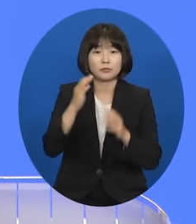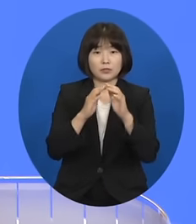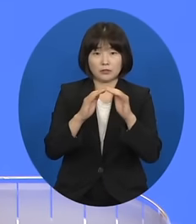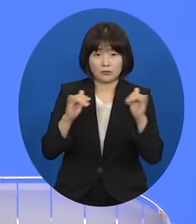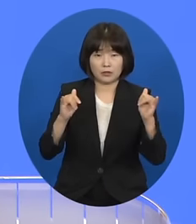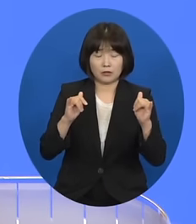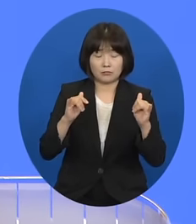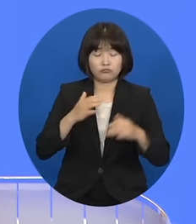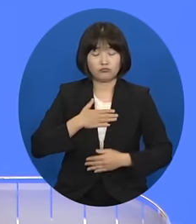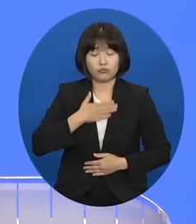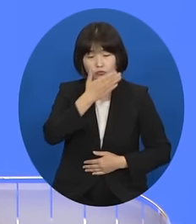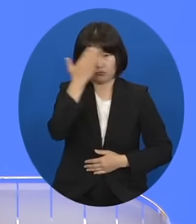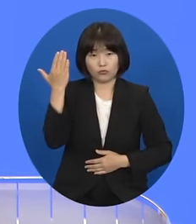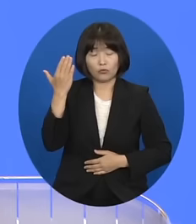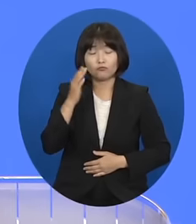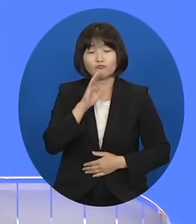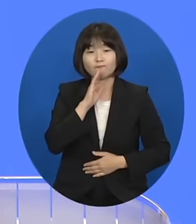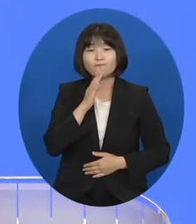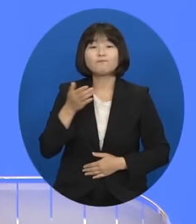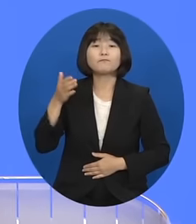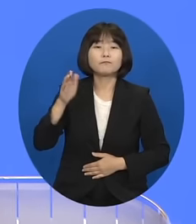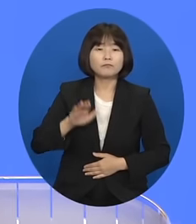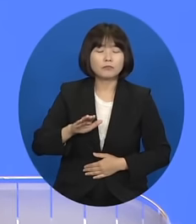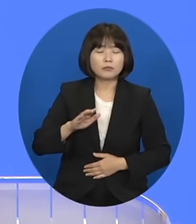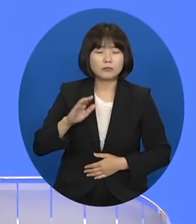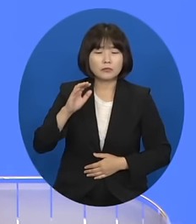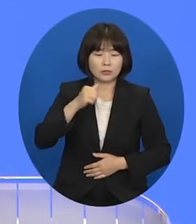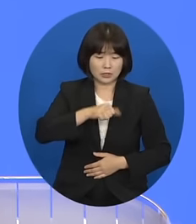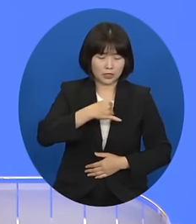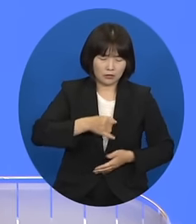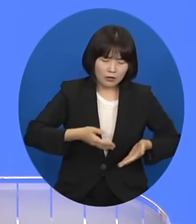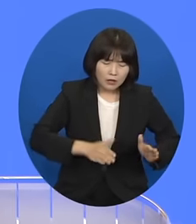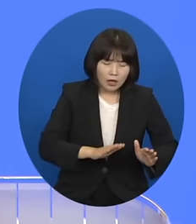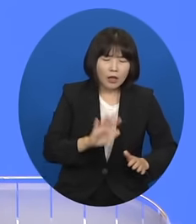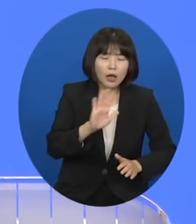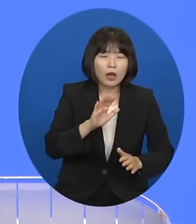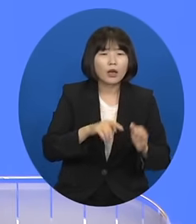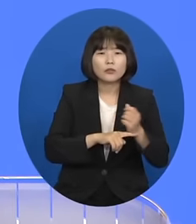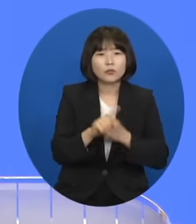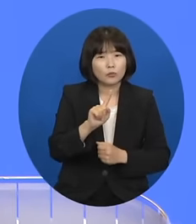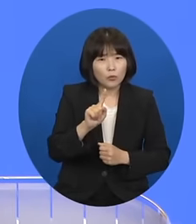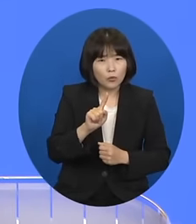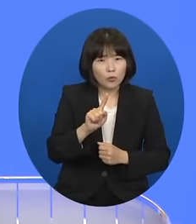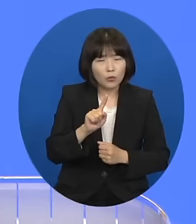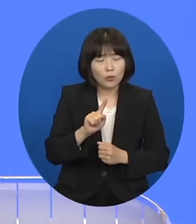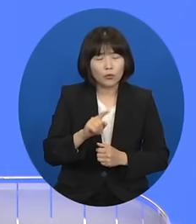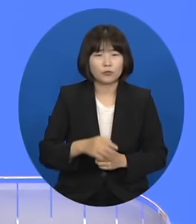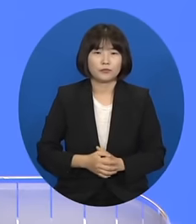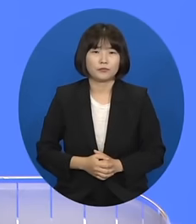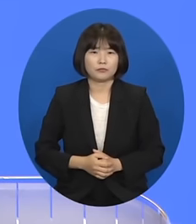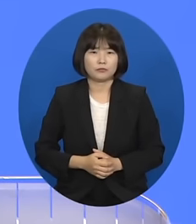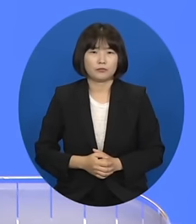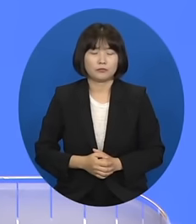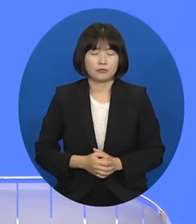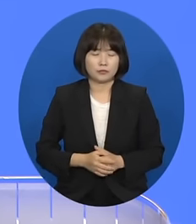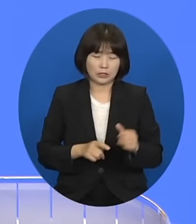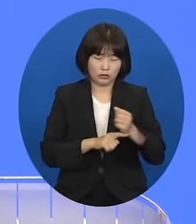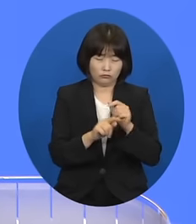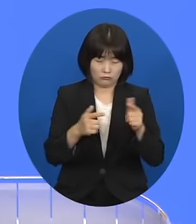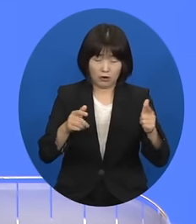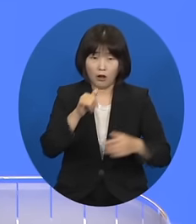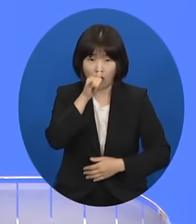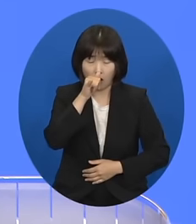젊은 세대이긴 하지만 왜 자녀를 낳지 않으려 하는 것일까? 좀 깊이 하는 이유가 무엇일까? 여러 가지가 있는데 첫